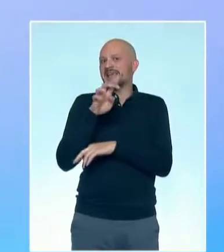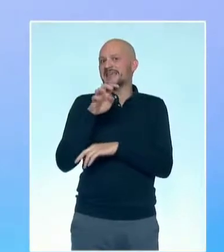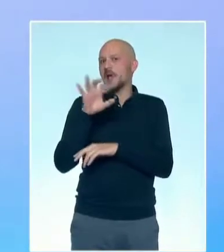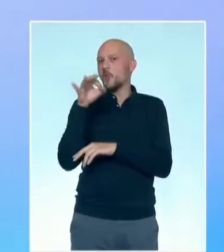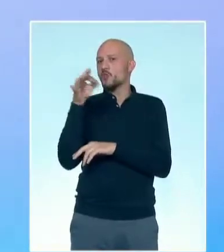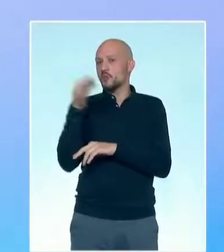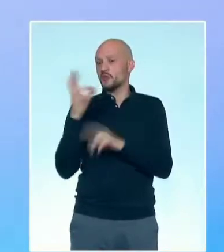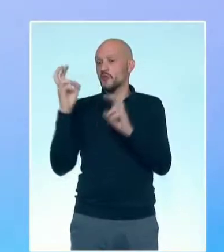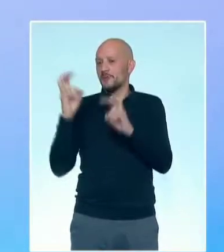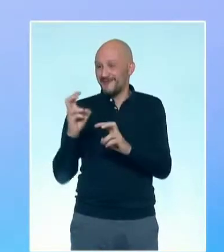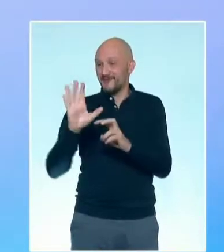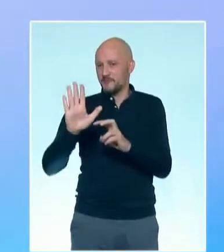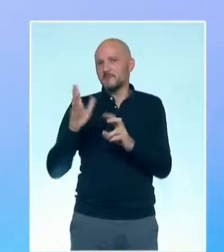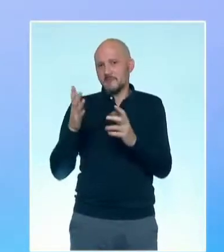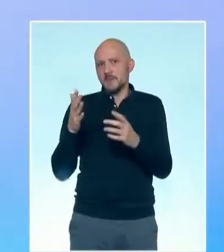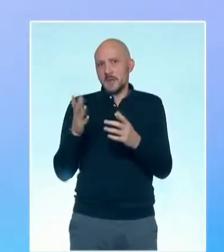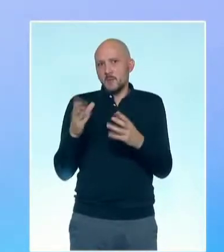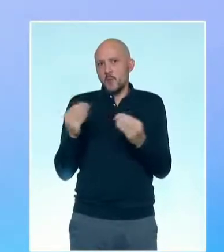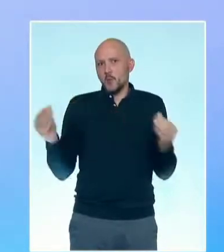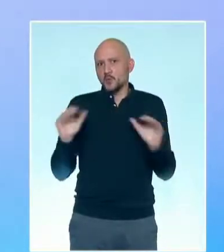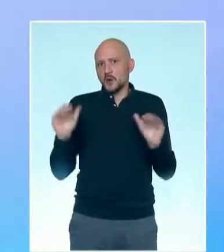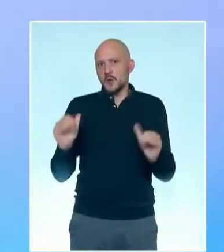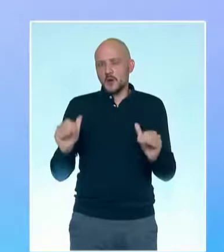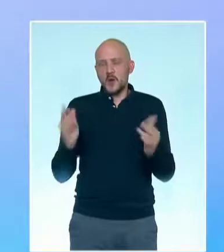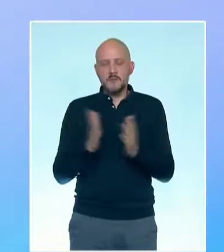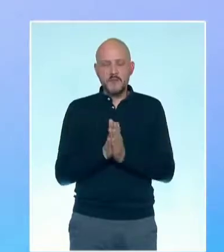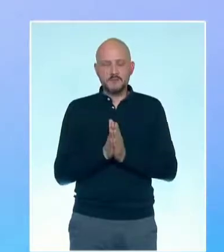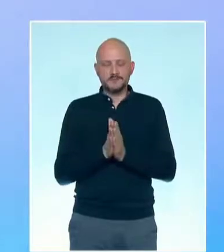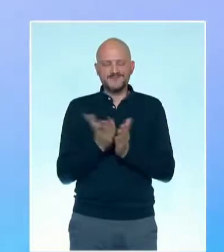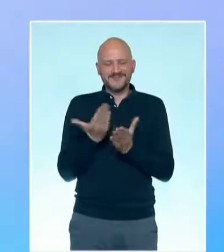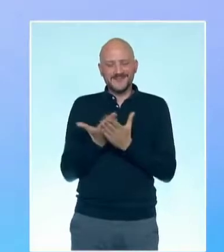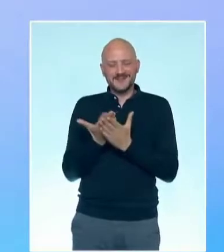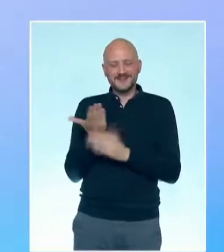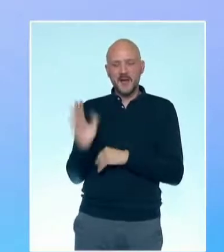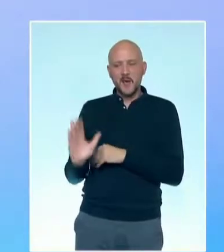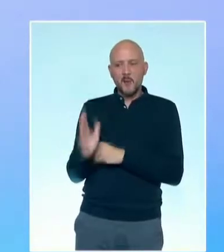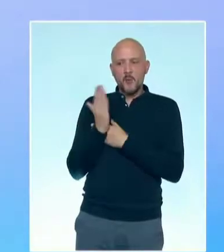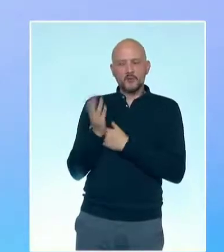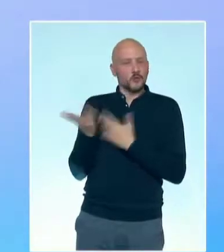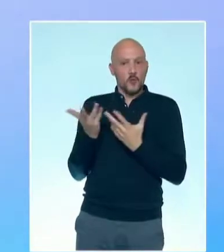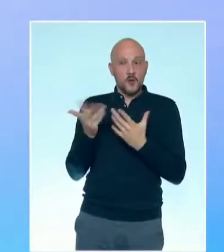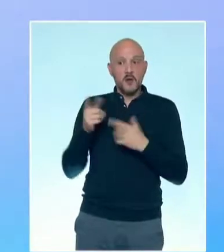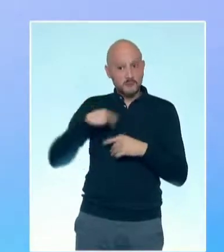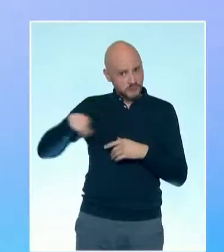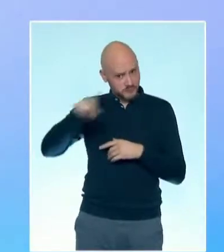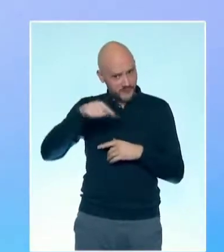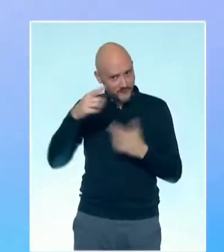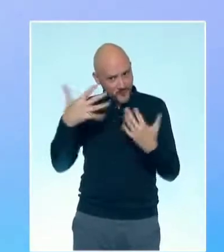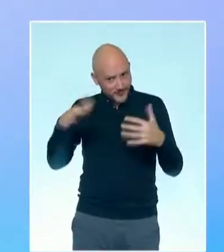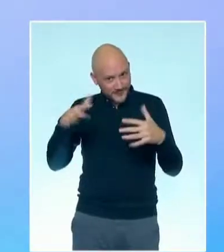reste beaucoup, mais ce qui montre que les efforts individuels et collectifs que vous avez déjà